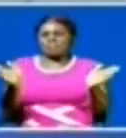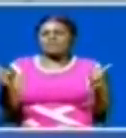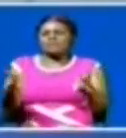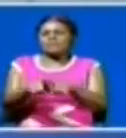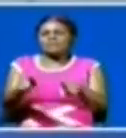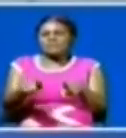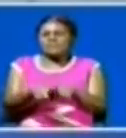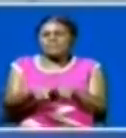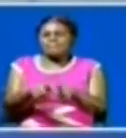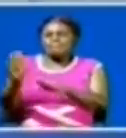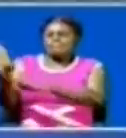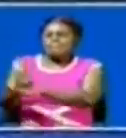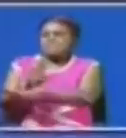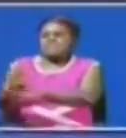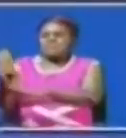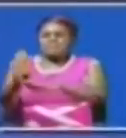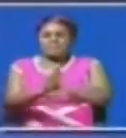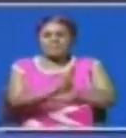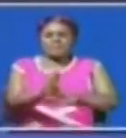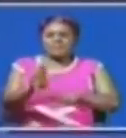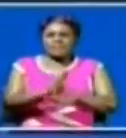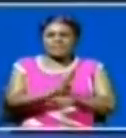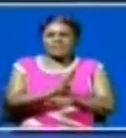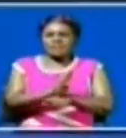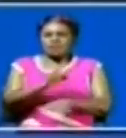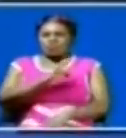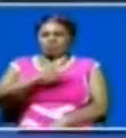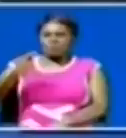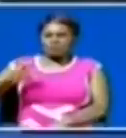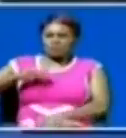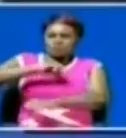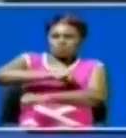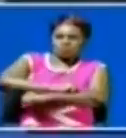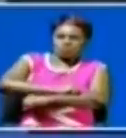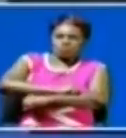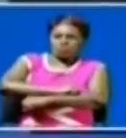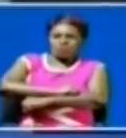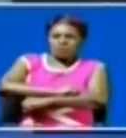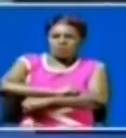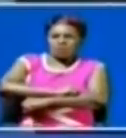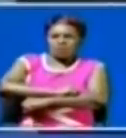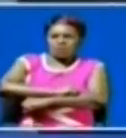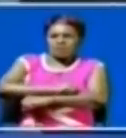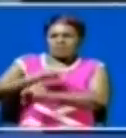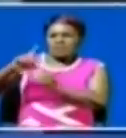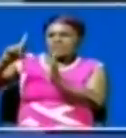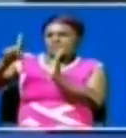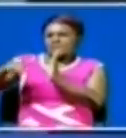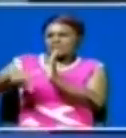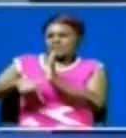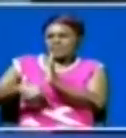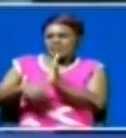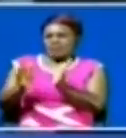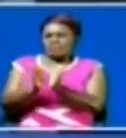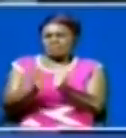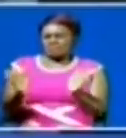very busy na committees ya mashule na nini. Na baadaye